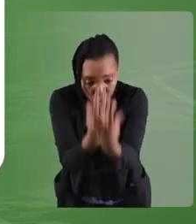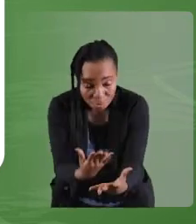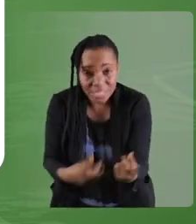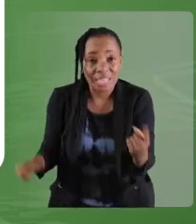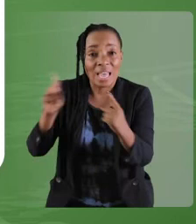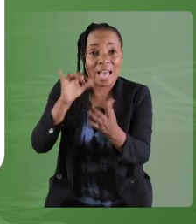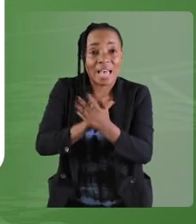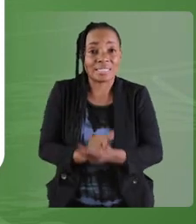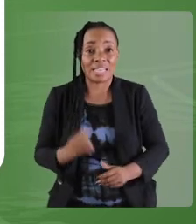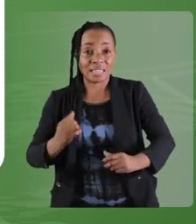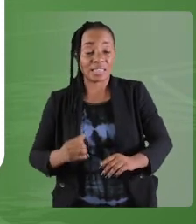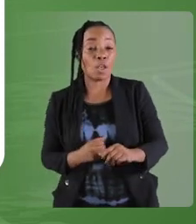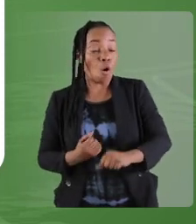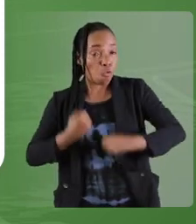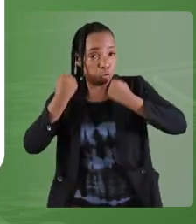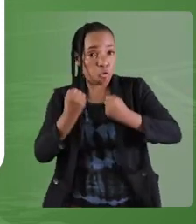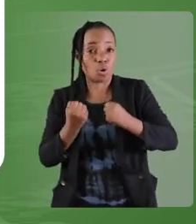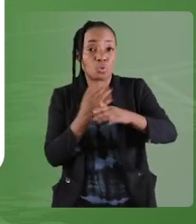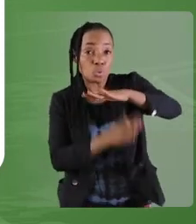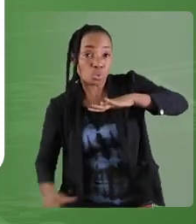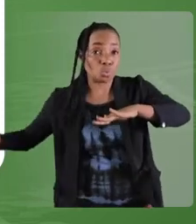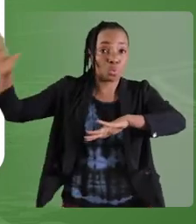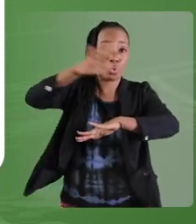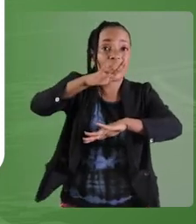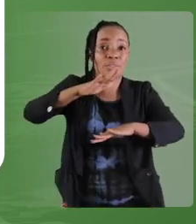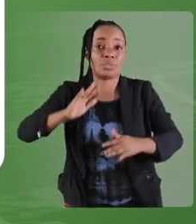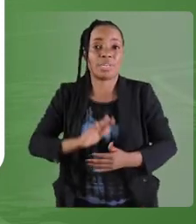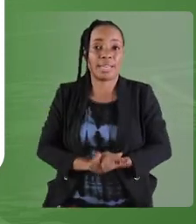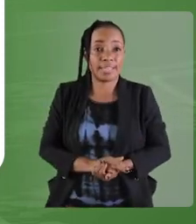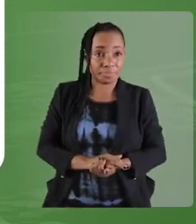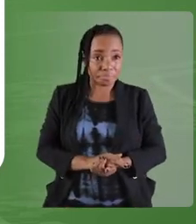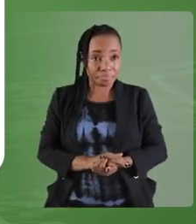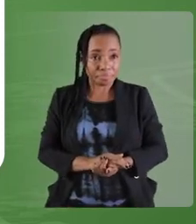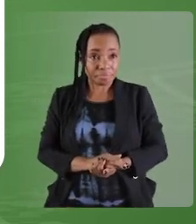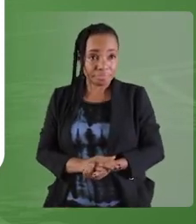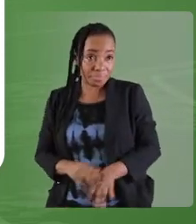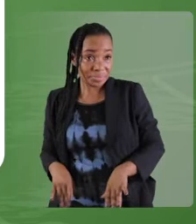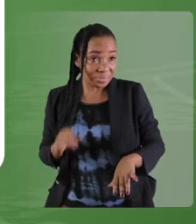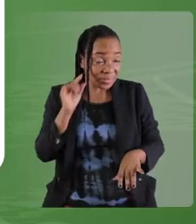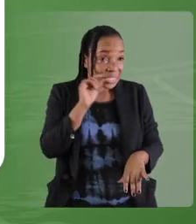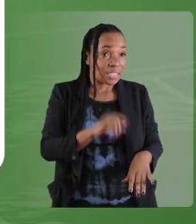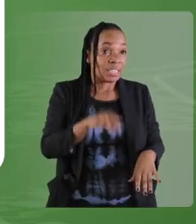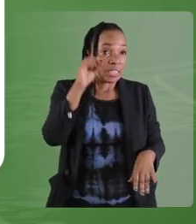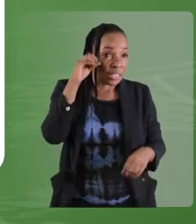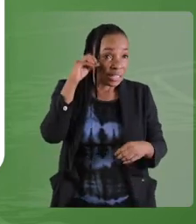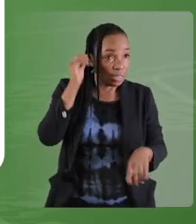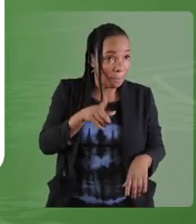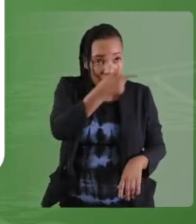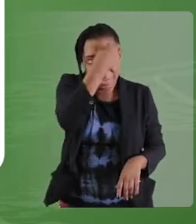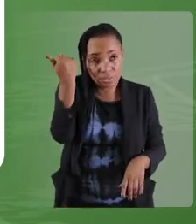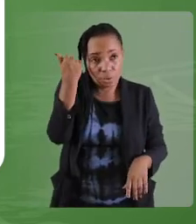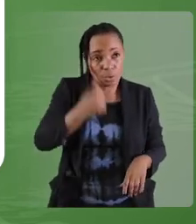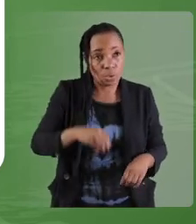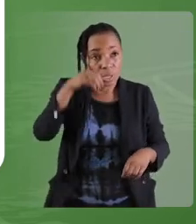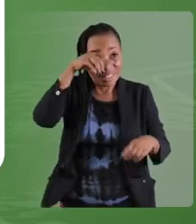aussi que chez Hegel toujours, une vision religieuse est intégrée parce que dans les